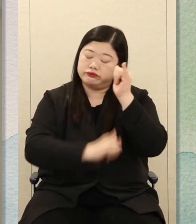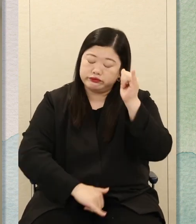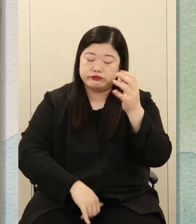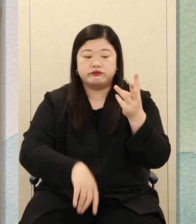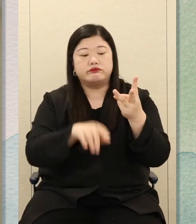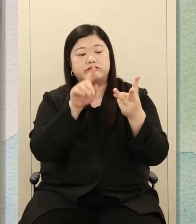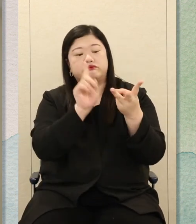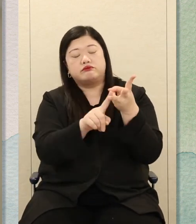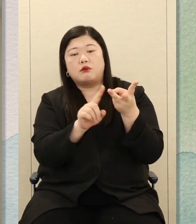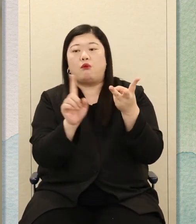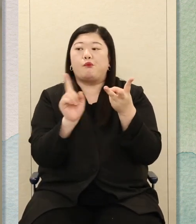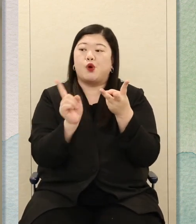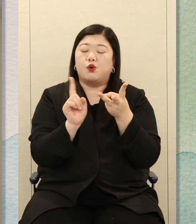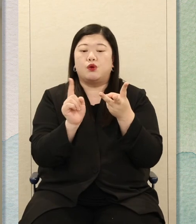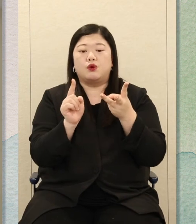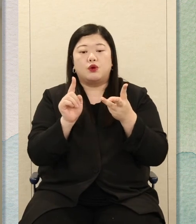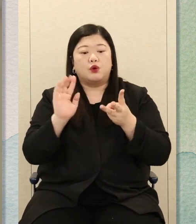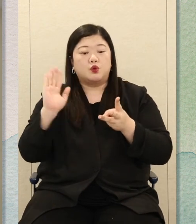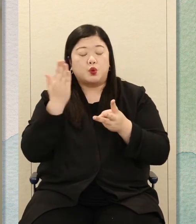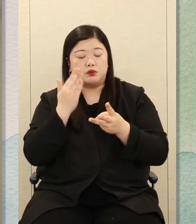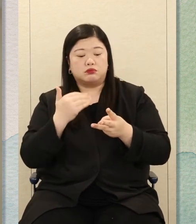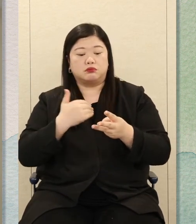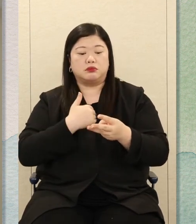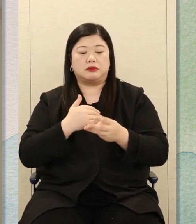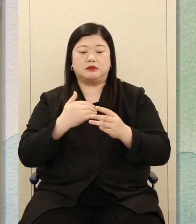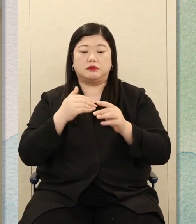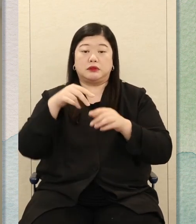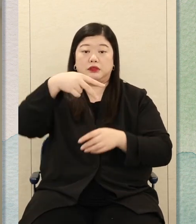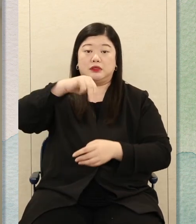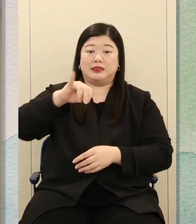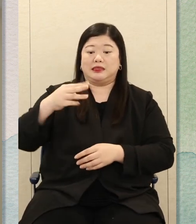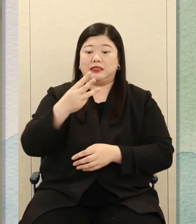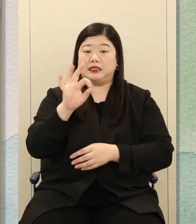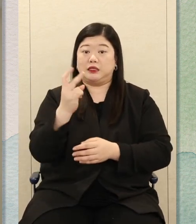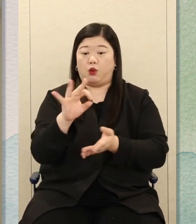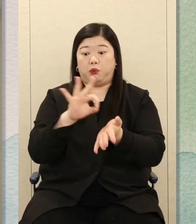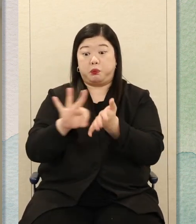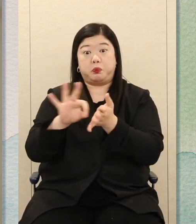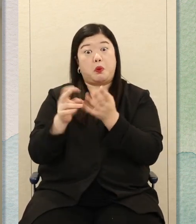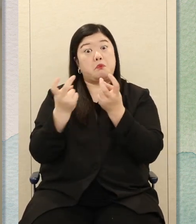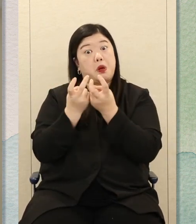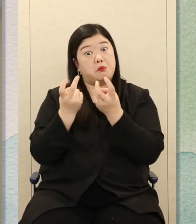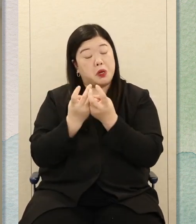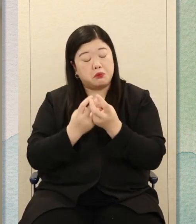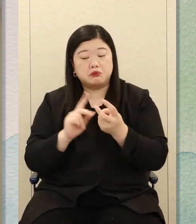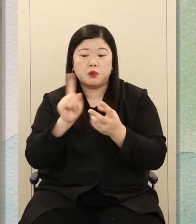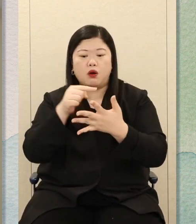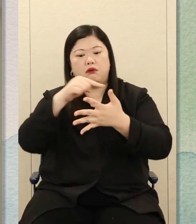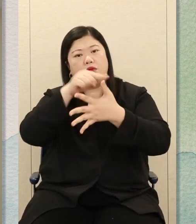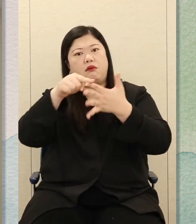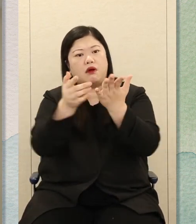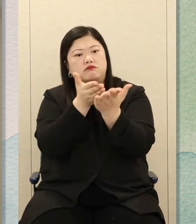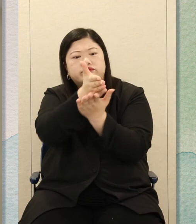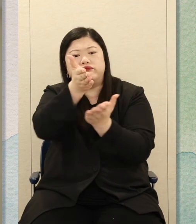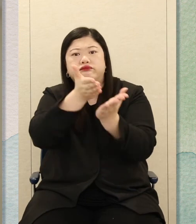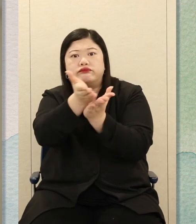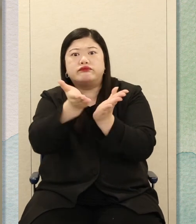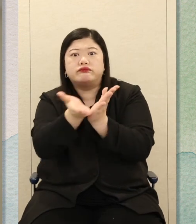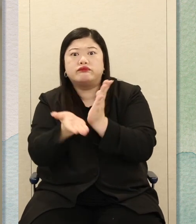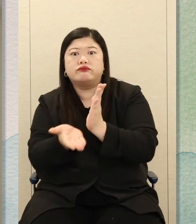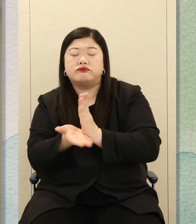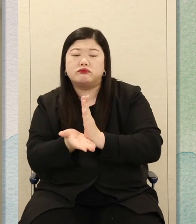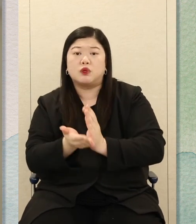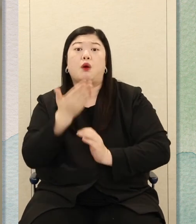그다음에 이 실용서 같이 읽기 모임 이런 것들이 동시에 쭉 열리는 거죠. 그리고 그 클럽장이 일종의 그 모임을 연